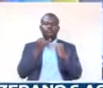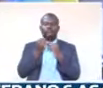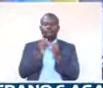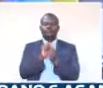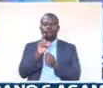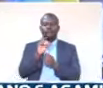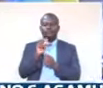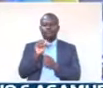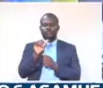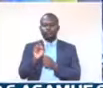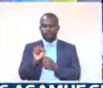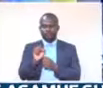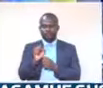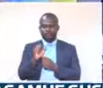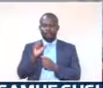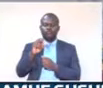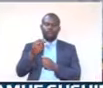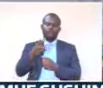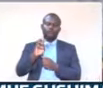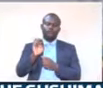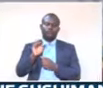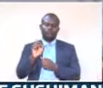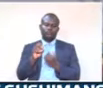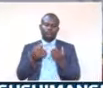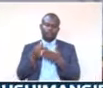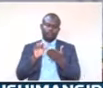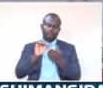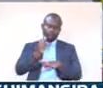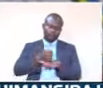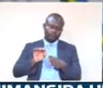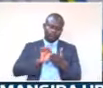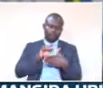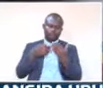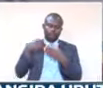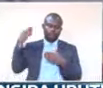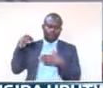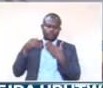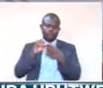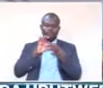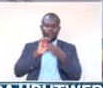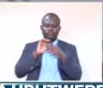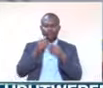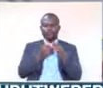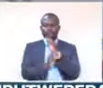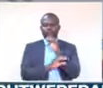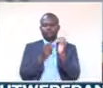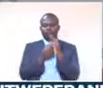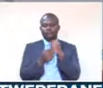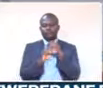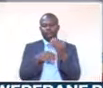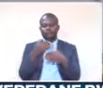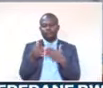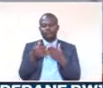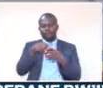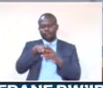Denis Christelle Nguesso. Aya masezerano yashyizweho umukono n'abaminisitiri bashinzwe ububanyi n'amahanga b'ibihugu byombi,